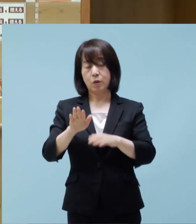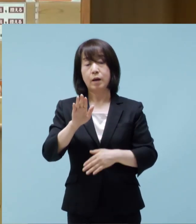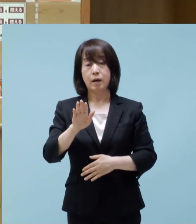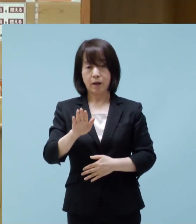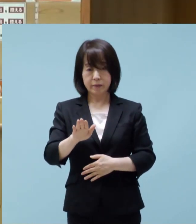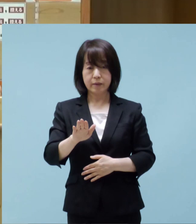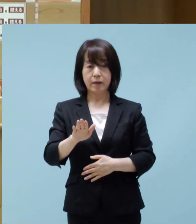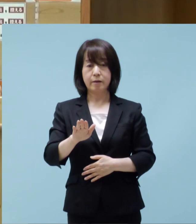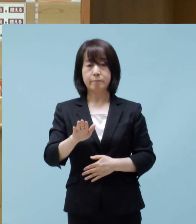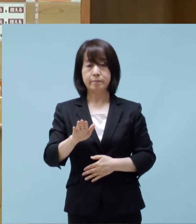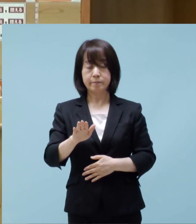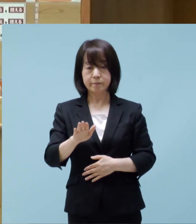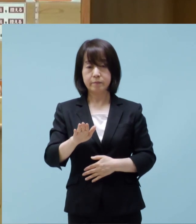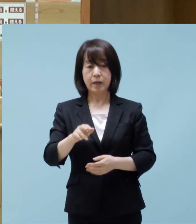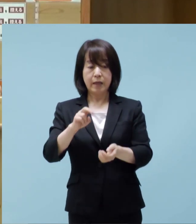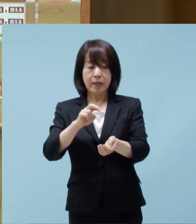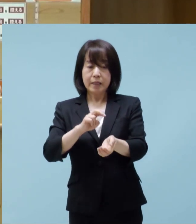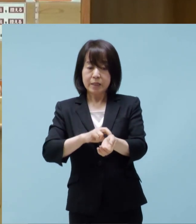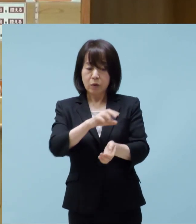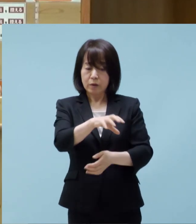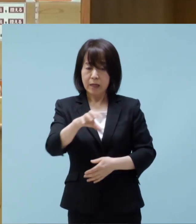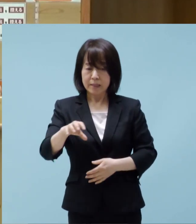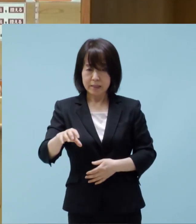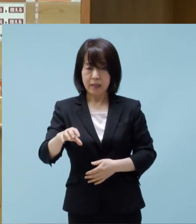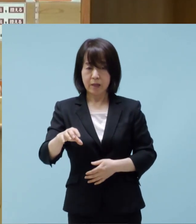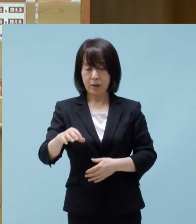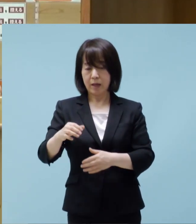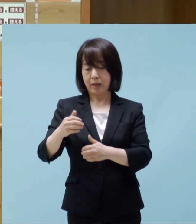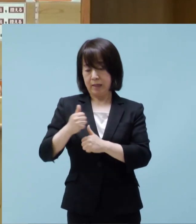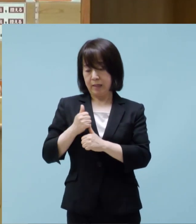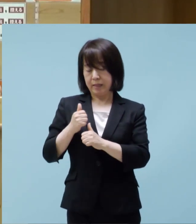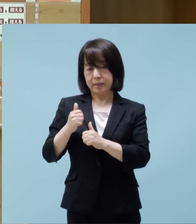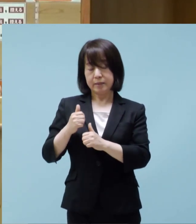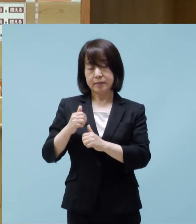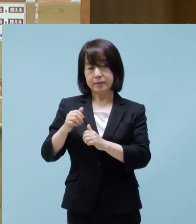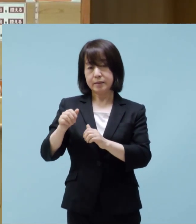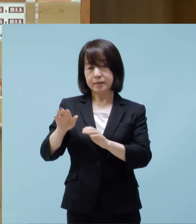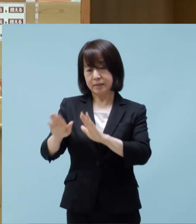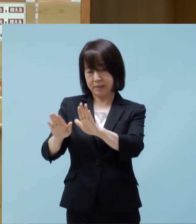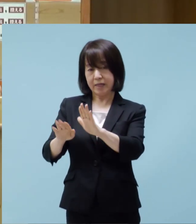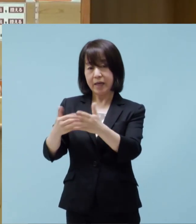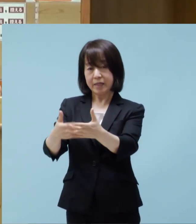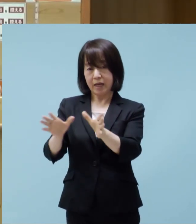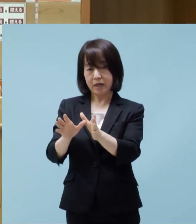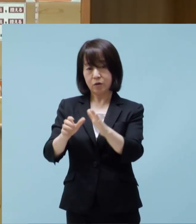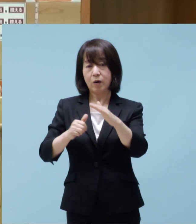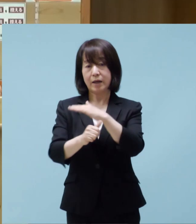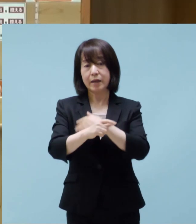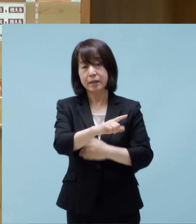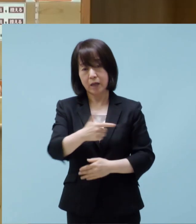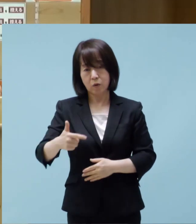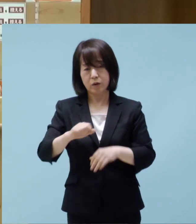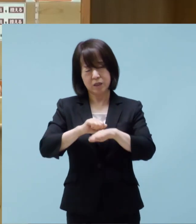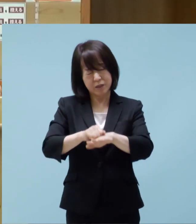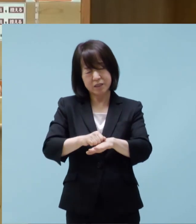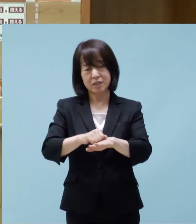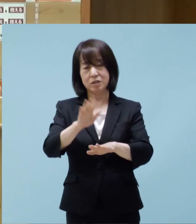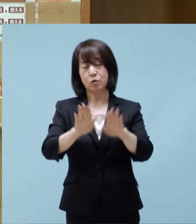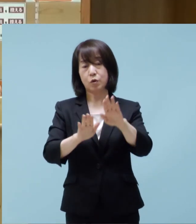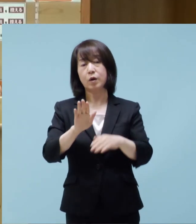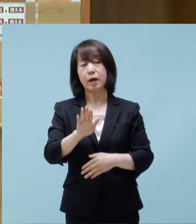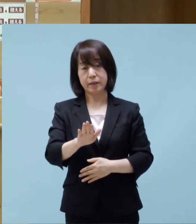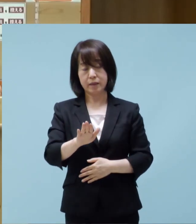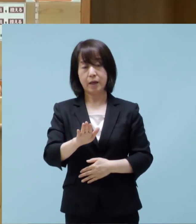また医療提供体制、自衛隊の派遣などもありましたけど、大変厳しい医療提供体制の状況になったこともありま